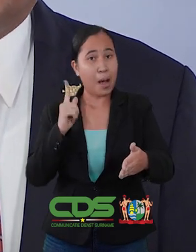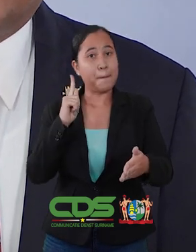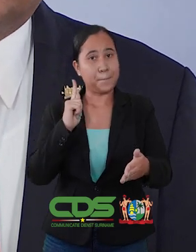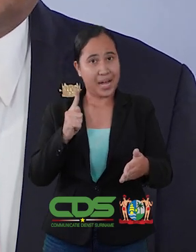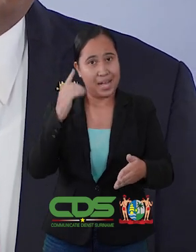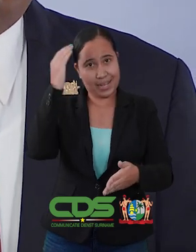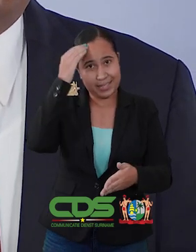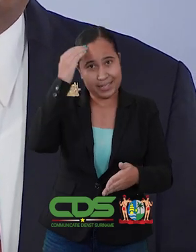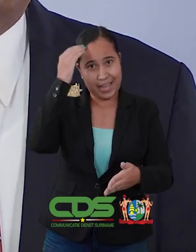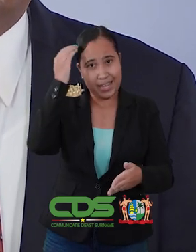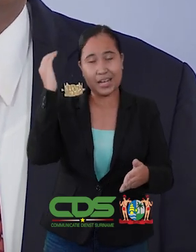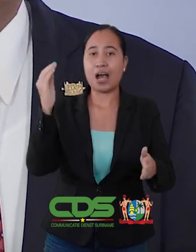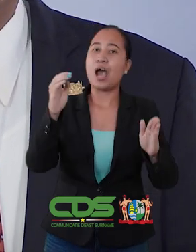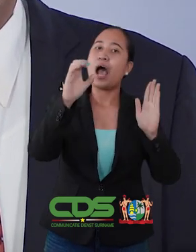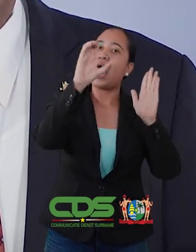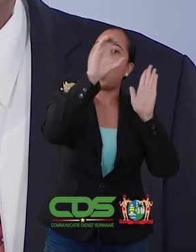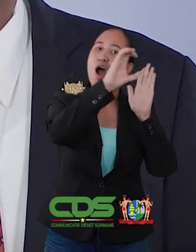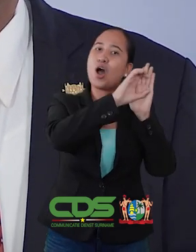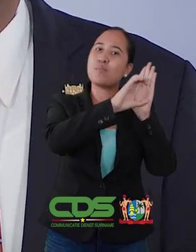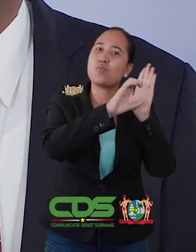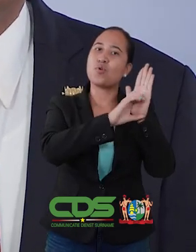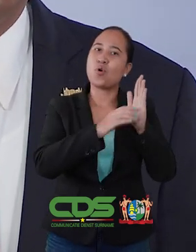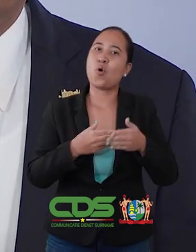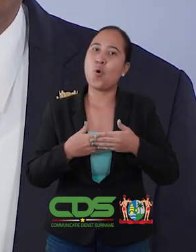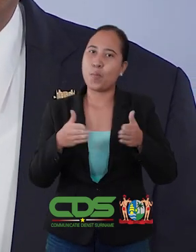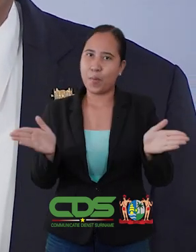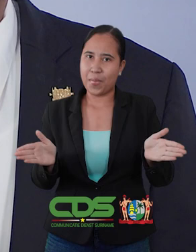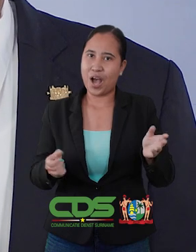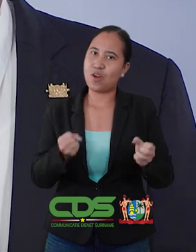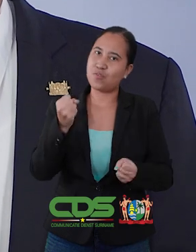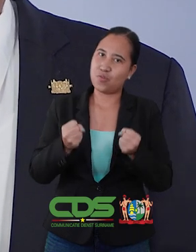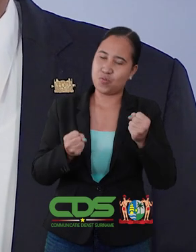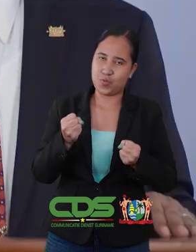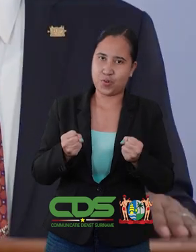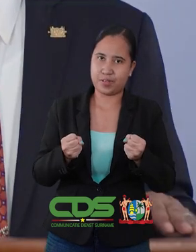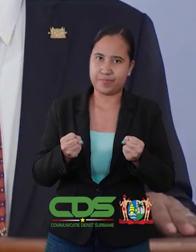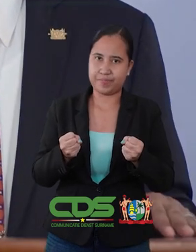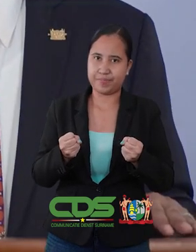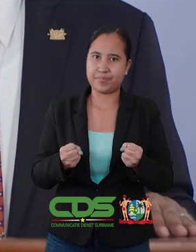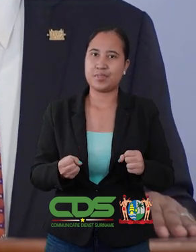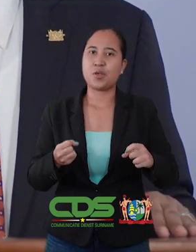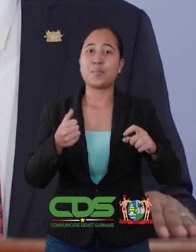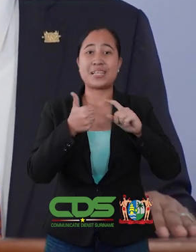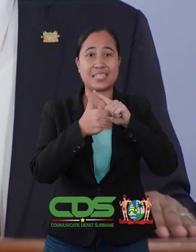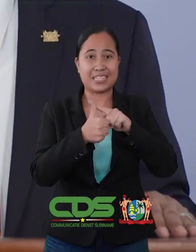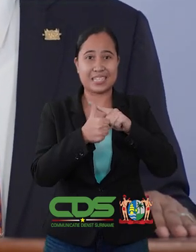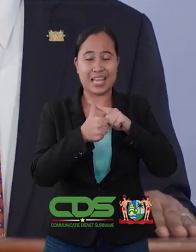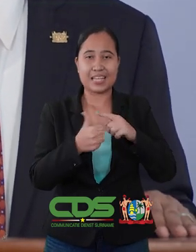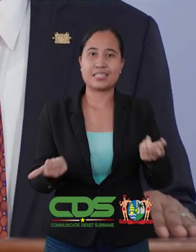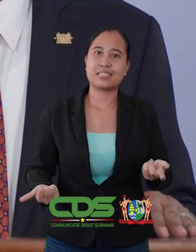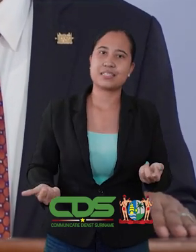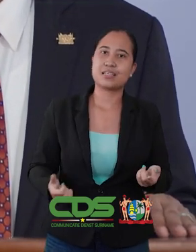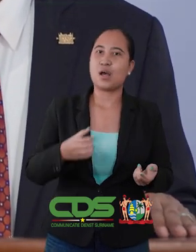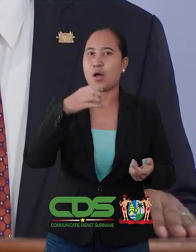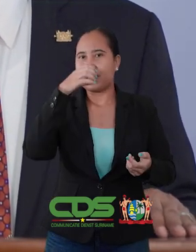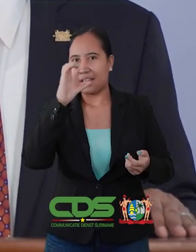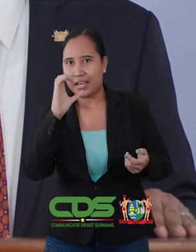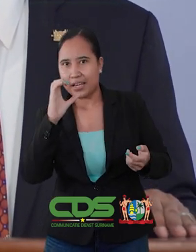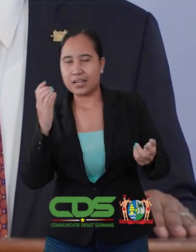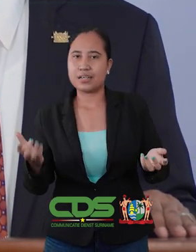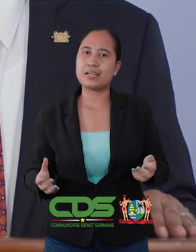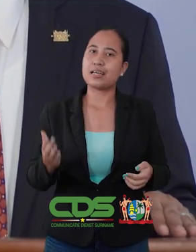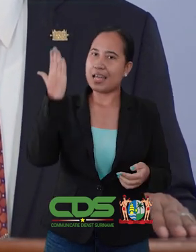met inachtneming van het protocol openbaar vervoer. Maatregel nummer 6. Bordelen,